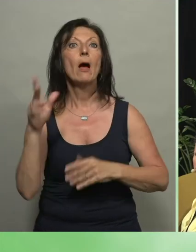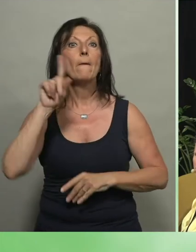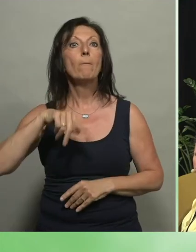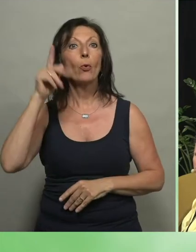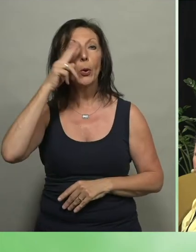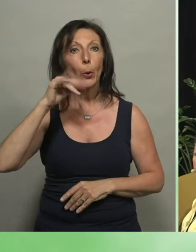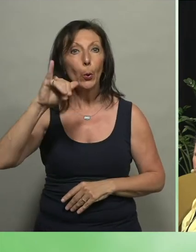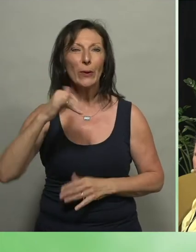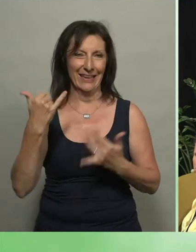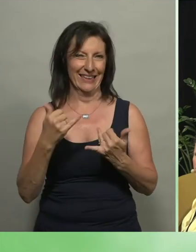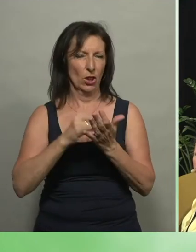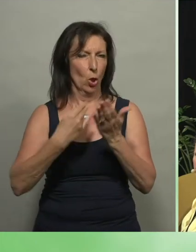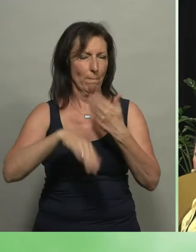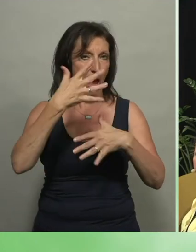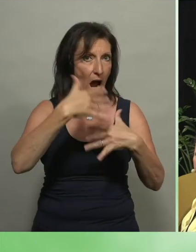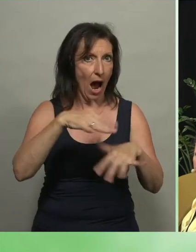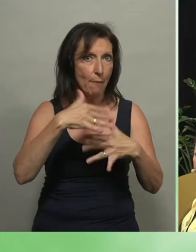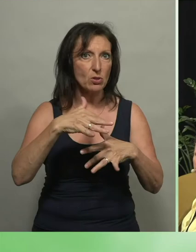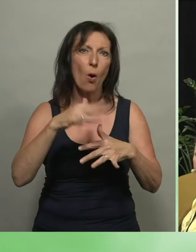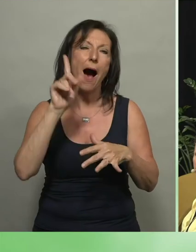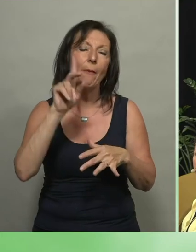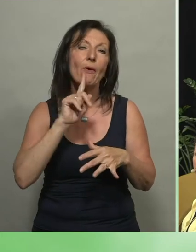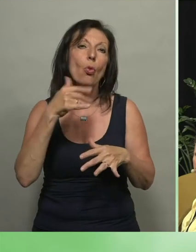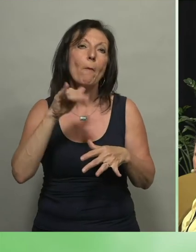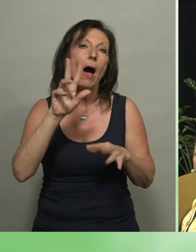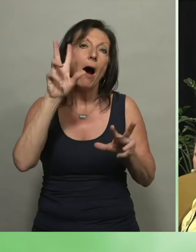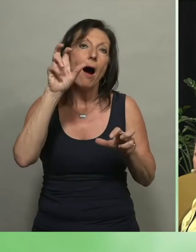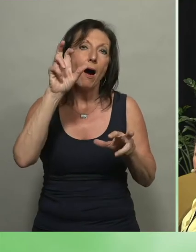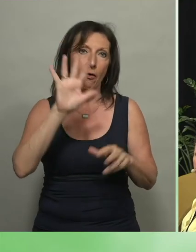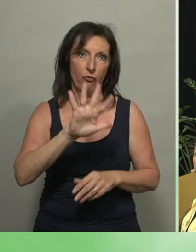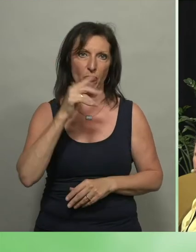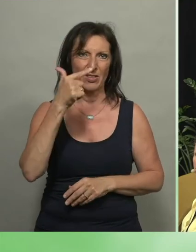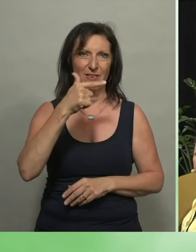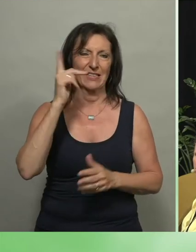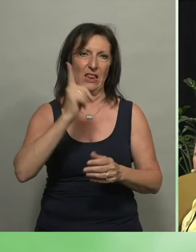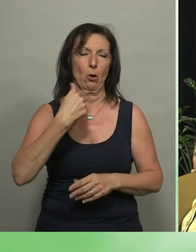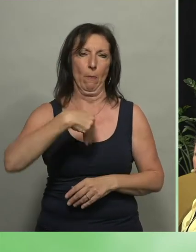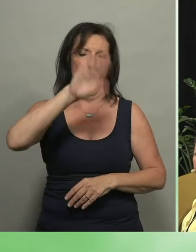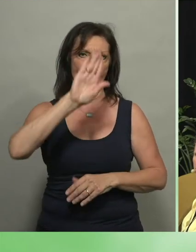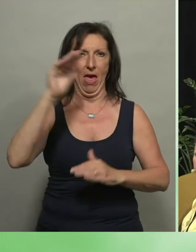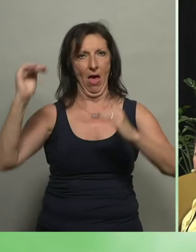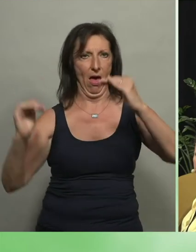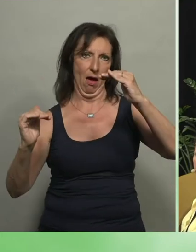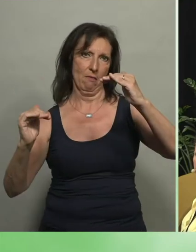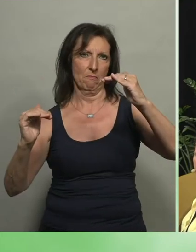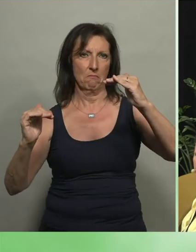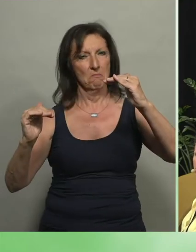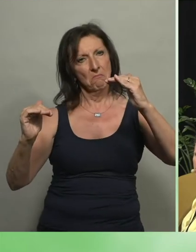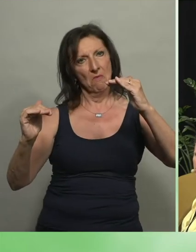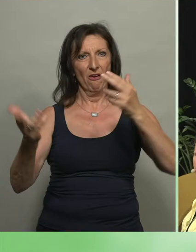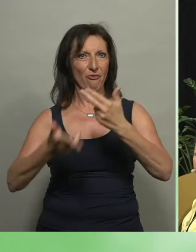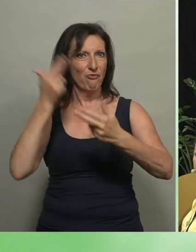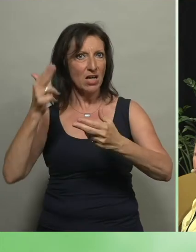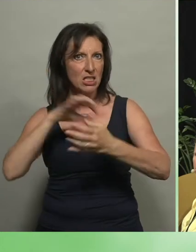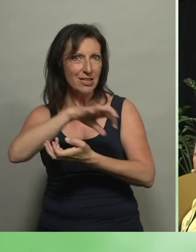höher jetzt, allerdings nur mehr unter Anführungszeichen um 25.000 Personen. Wir nähern uns also langsam dem Vorkrisenniveau